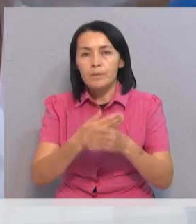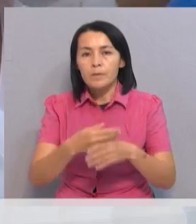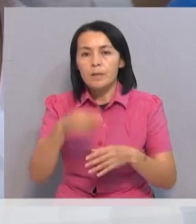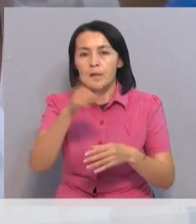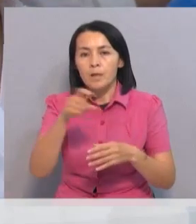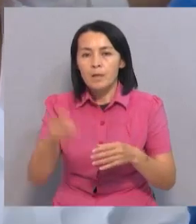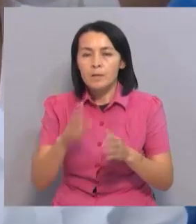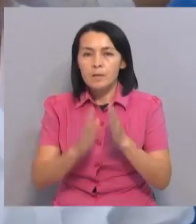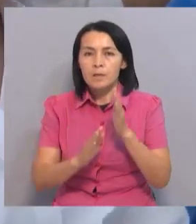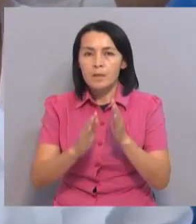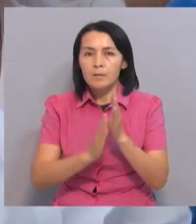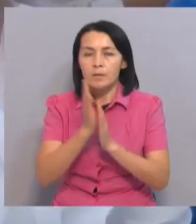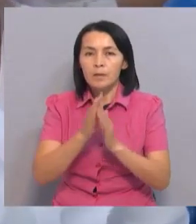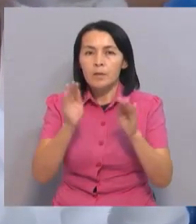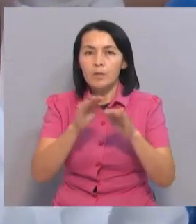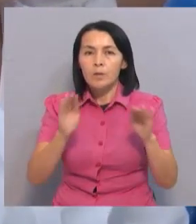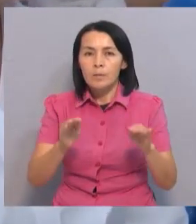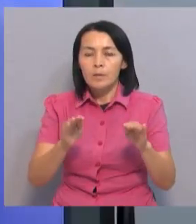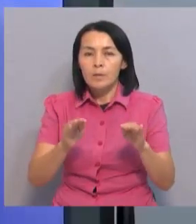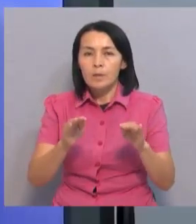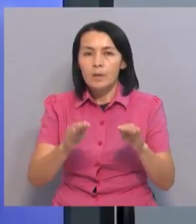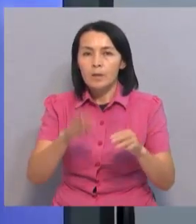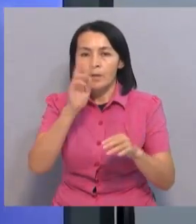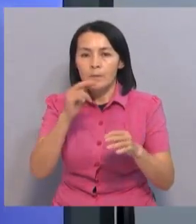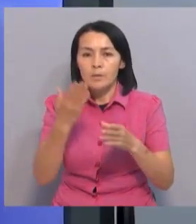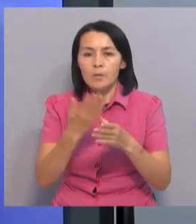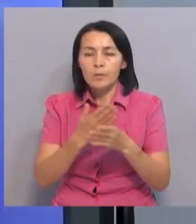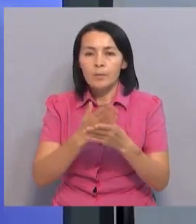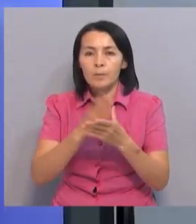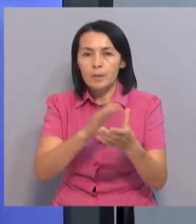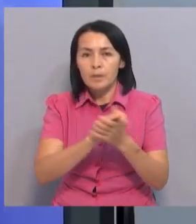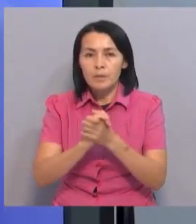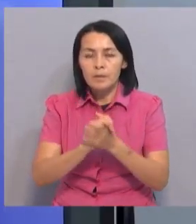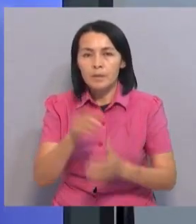общественное сознание придают импульс развитию единой страны единой нации